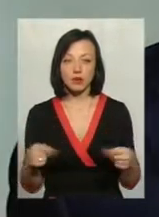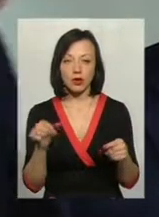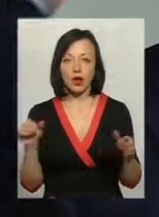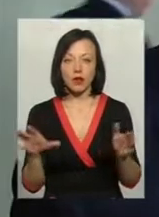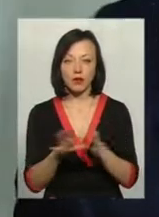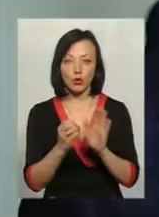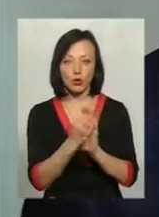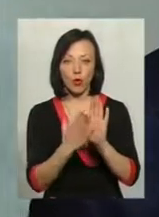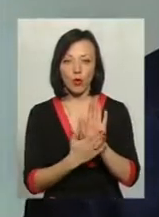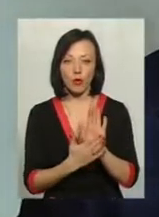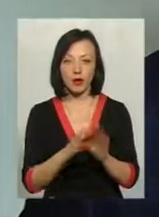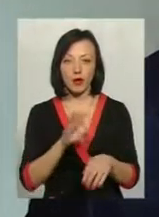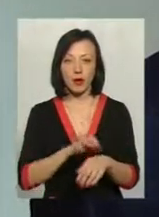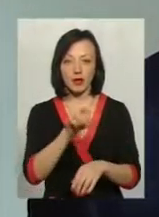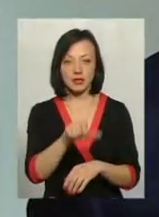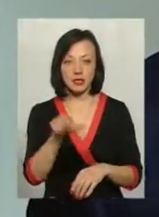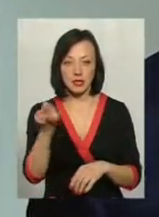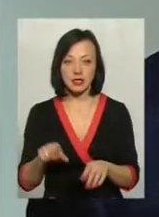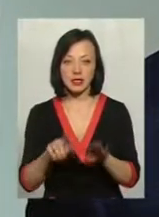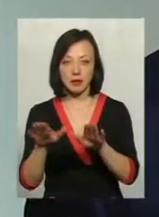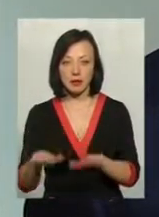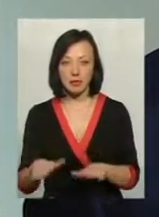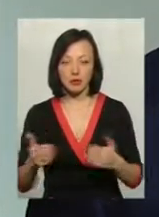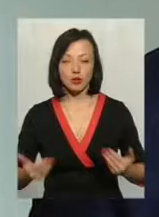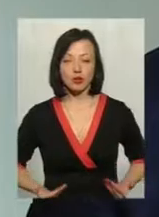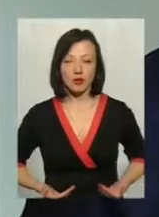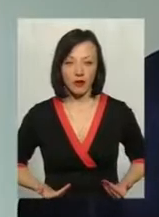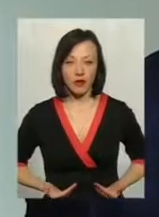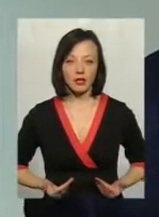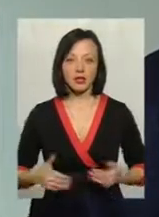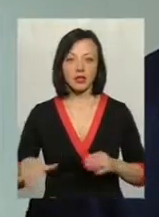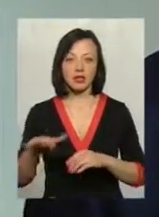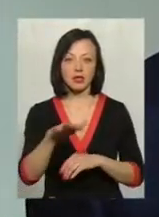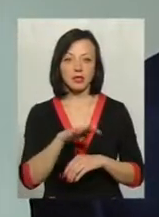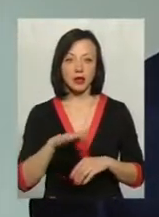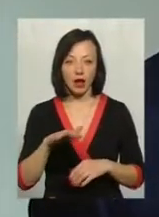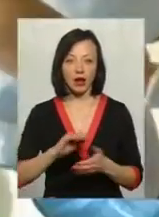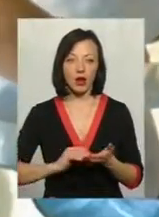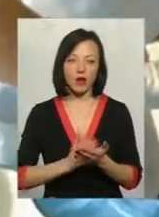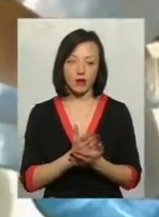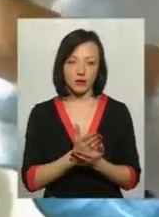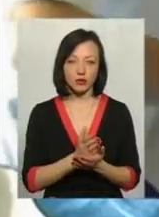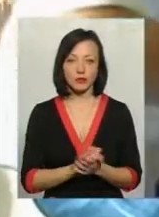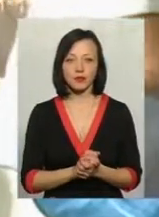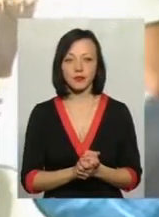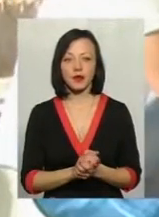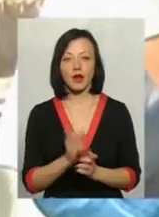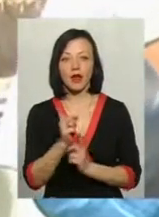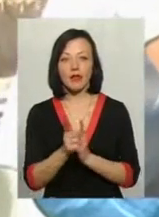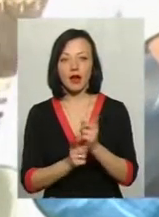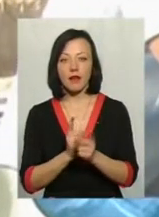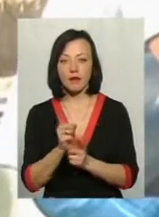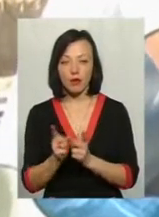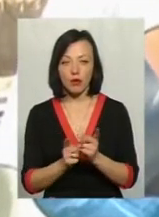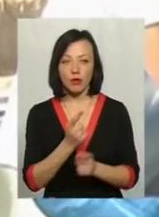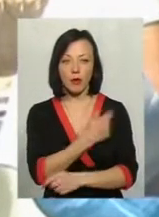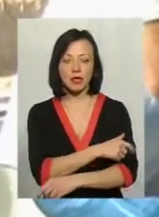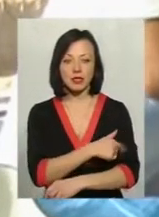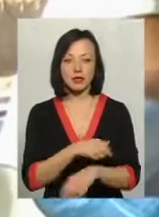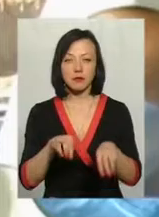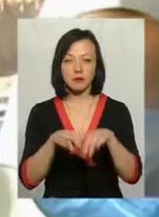електронного обліку пацієнтів за місцем проживання, територіально, географічно. На реформу первинної ланки